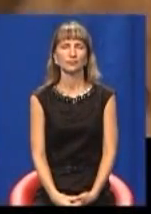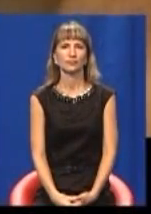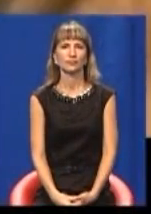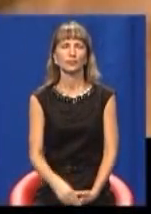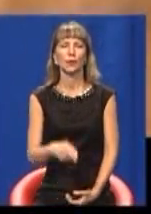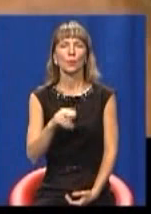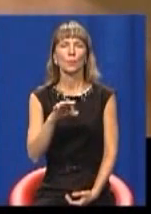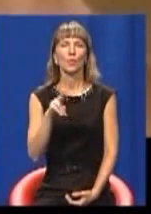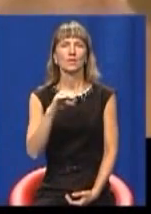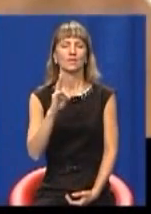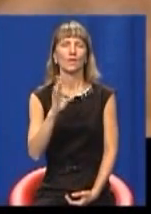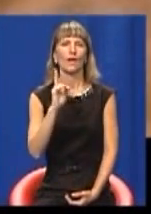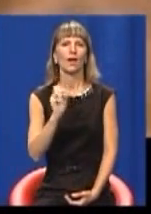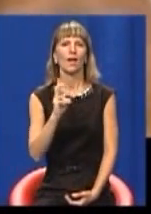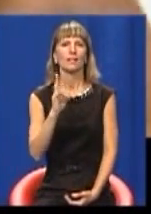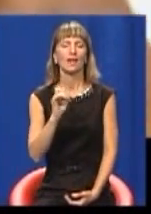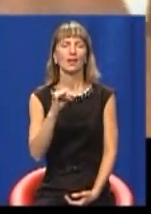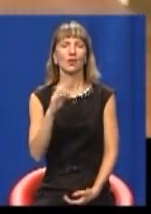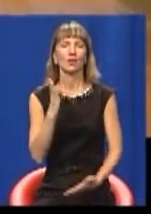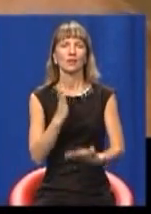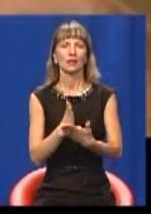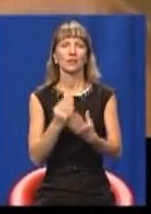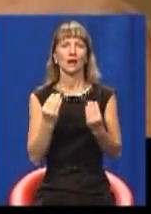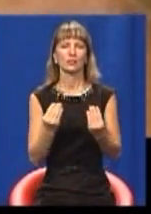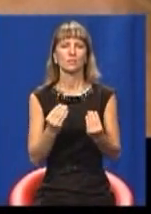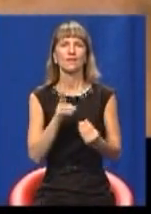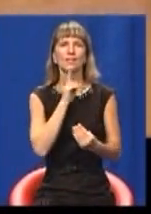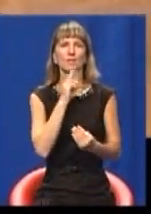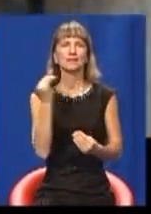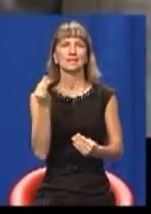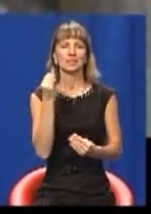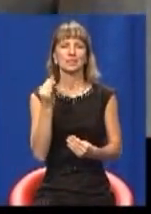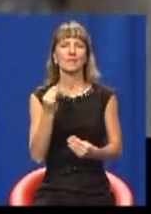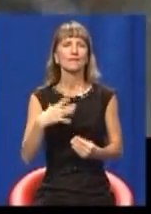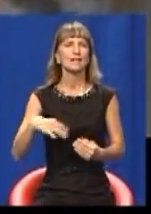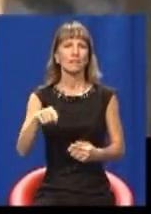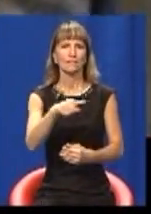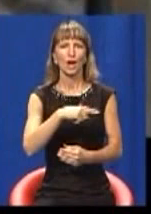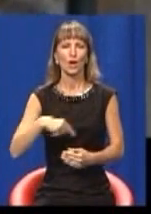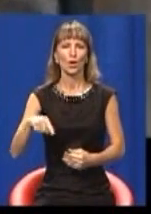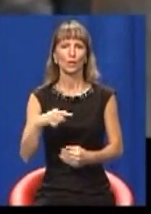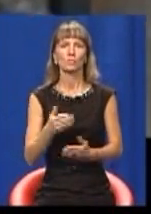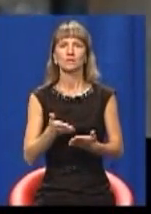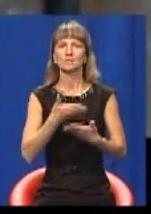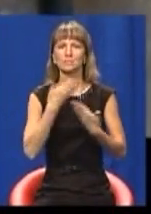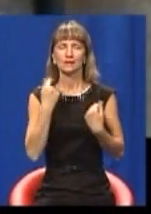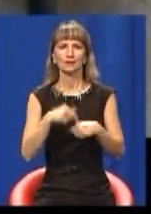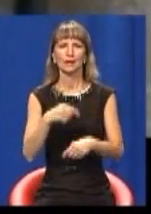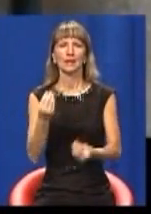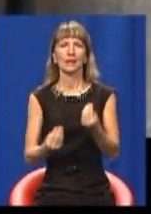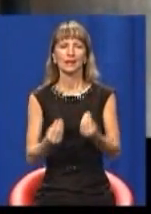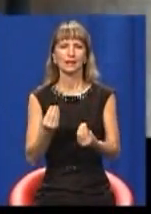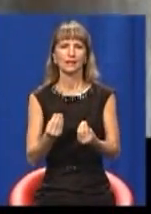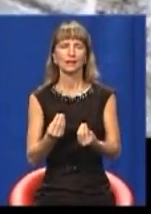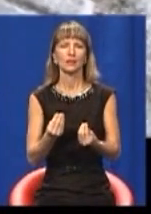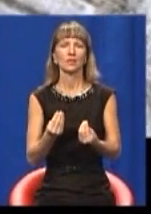Поденко Канаріо – собаки, яким властива сміливість, відвага та цікавість до всього навколо. Відсутність почуття агресії не